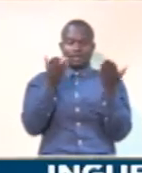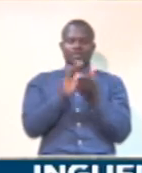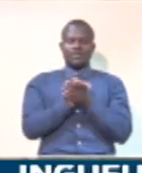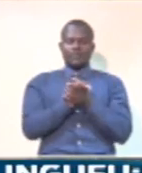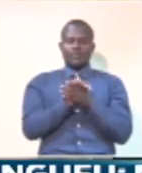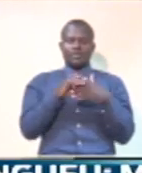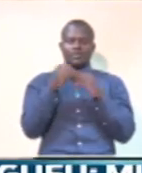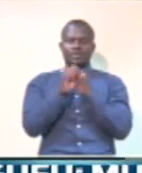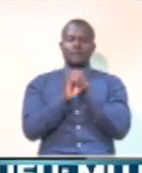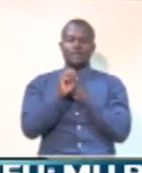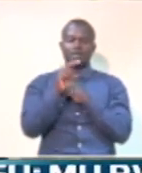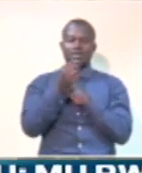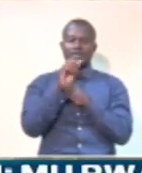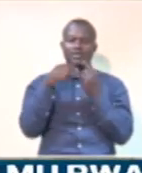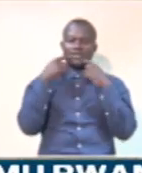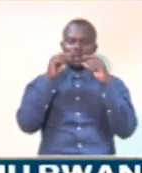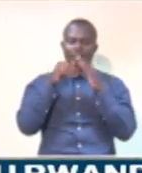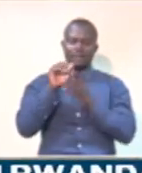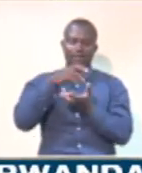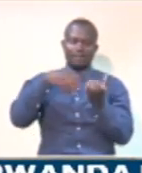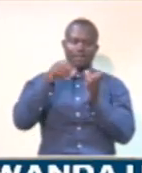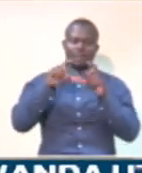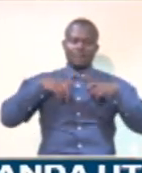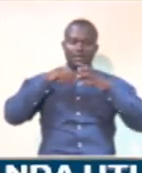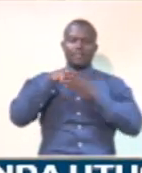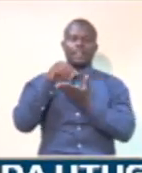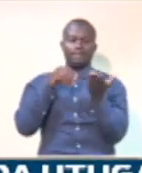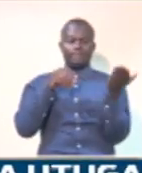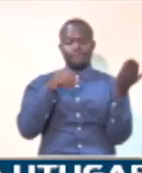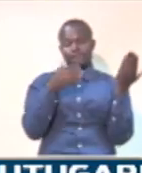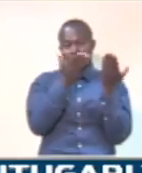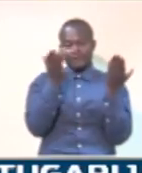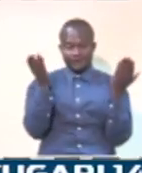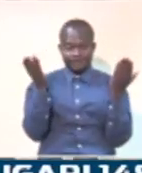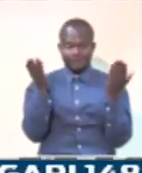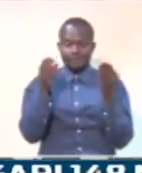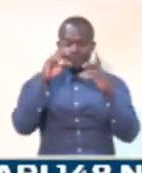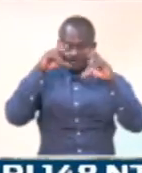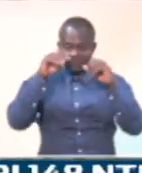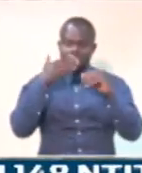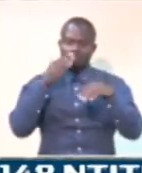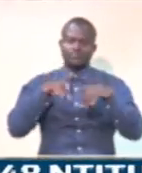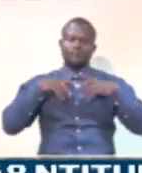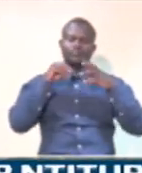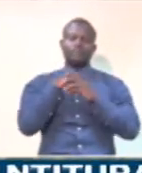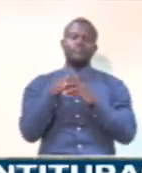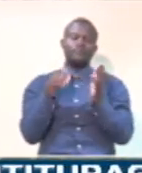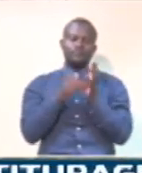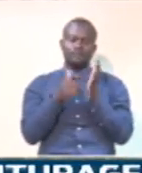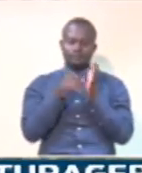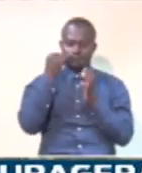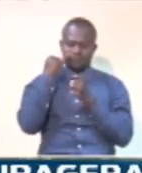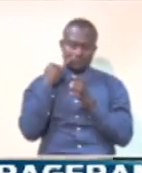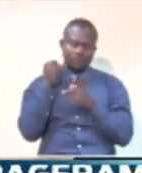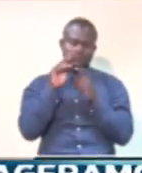Ubuyobozi bw'umurenge wa Muhima buvuga ko umutekano muke wabaga muri Dobandi usibye gusiga isura mbi abahatuye wari n'ikibazo